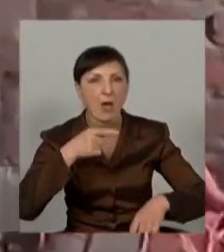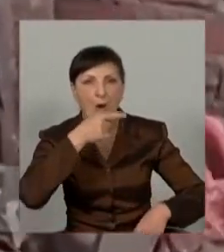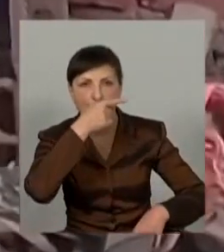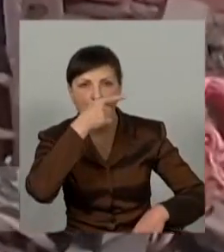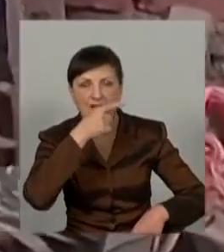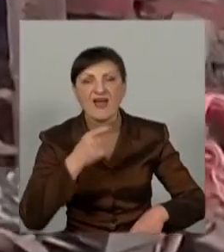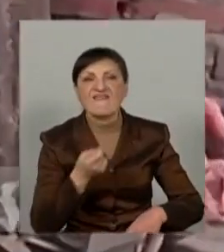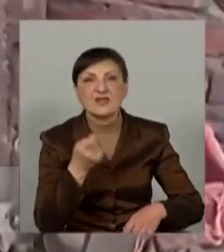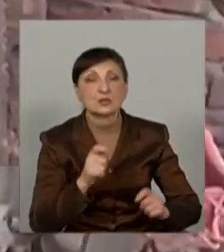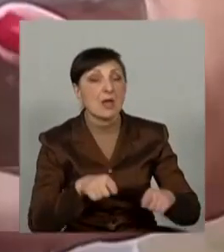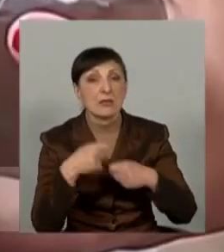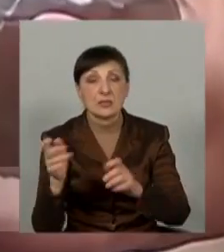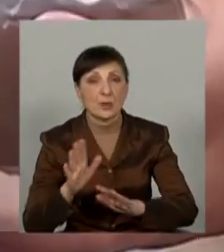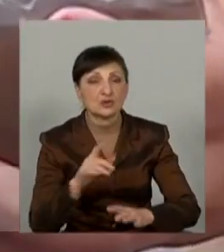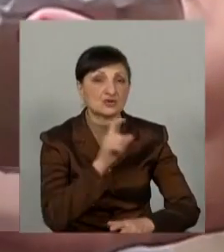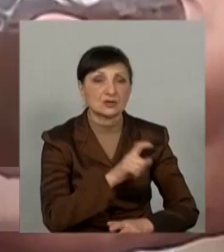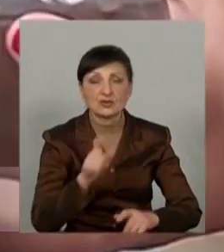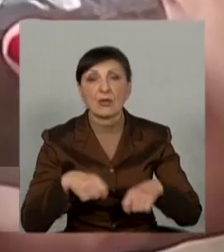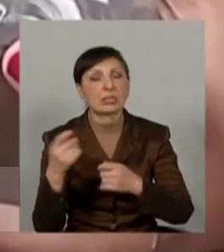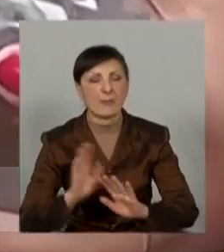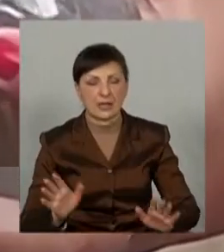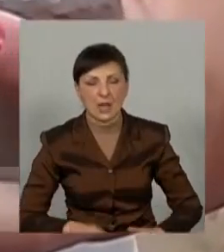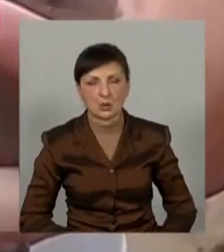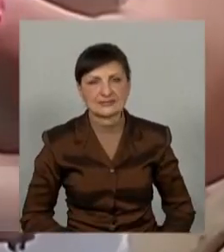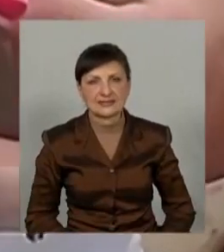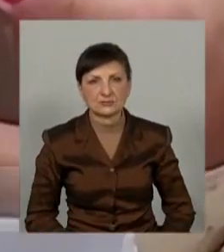Вирус не передается от человека к человеку.